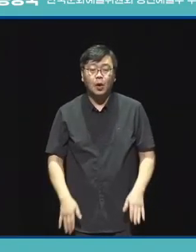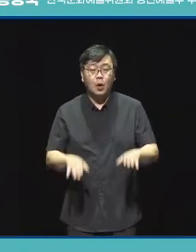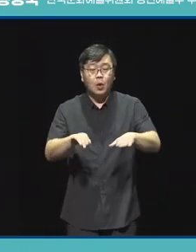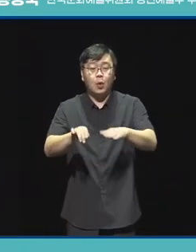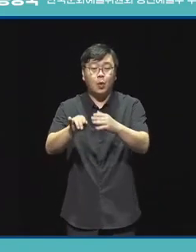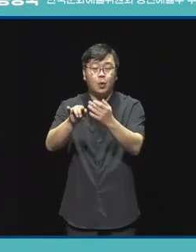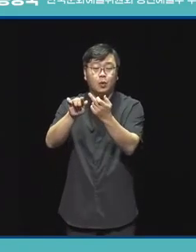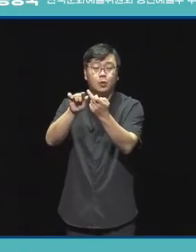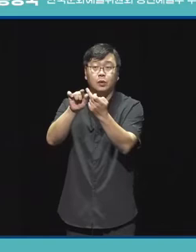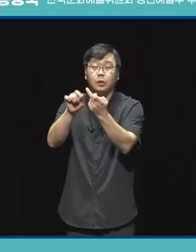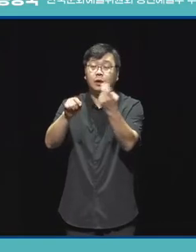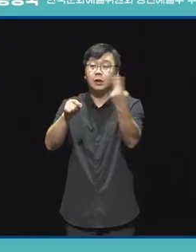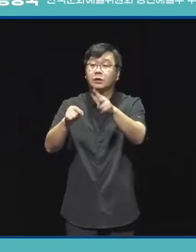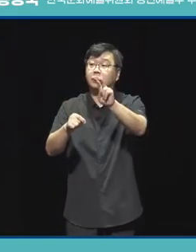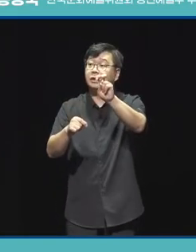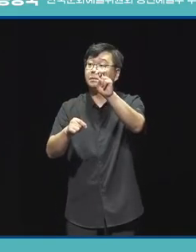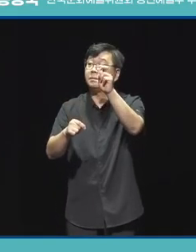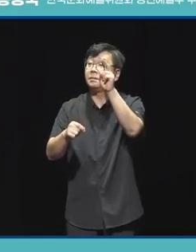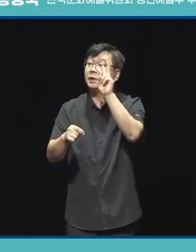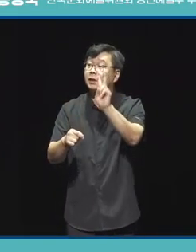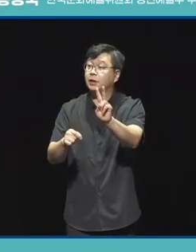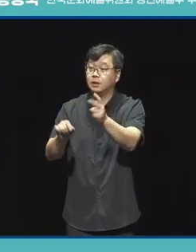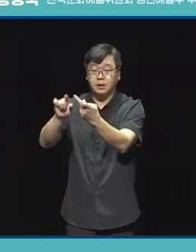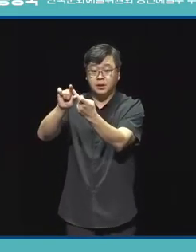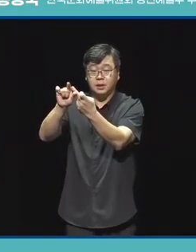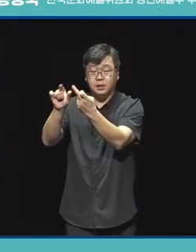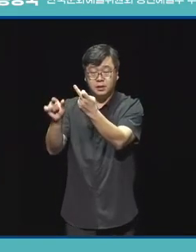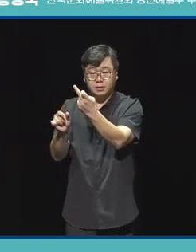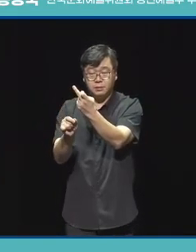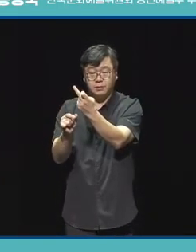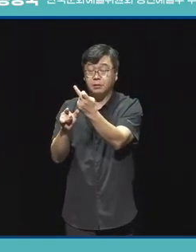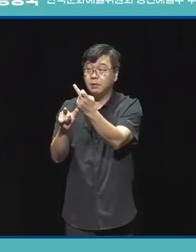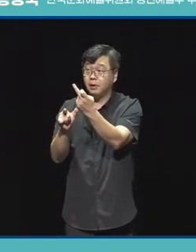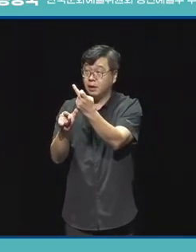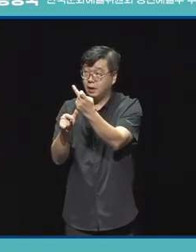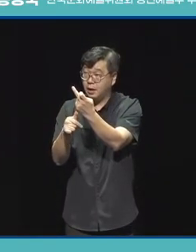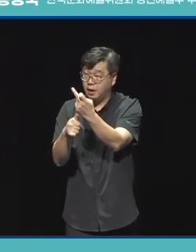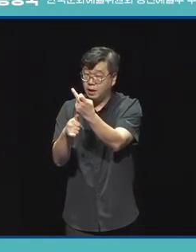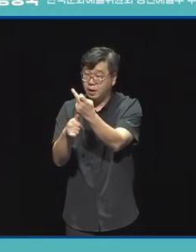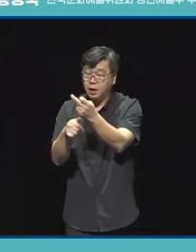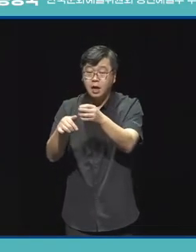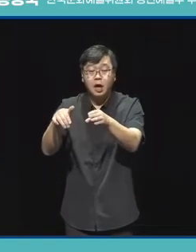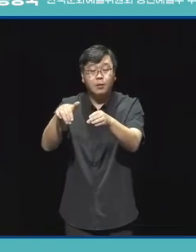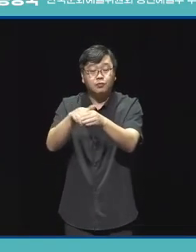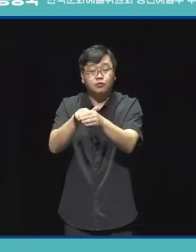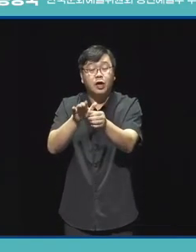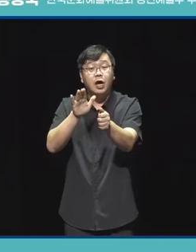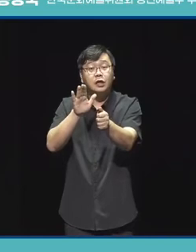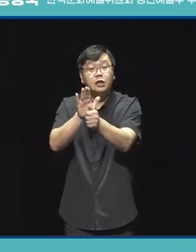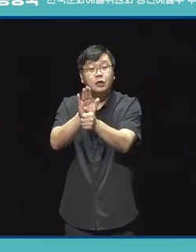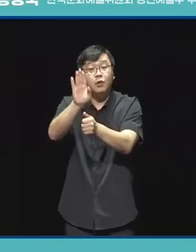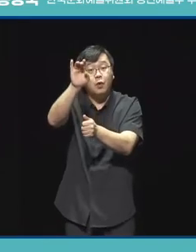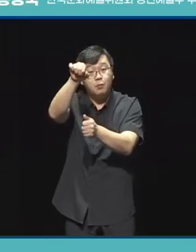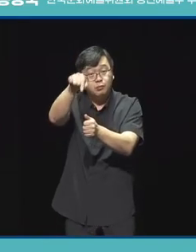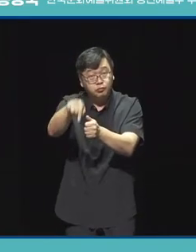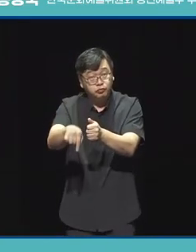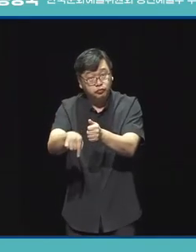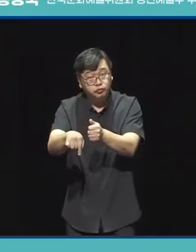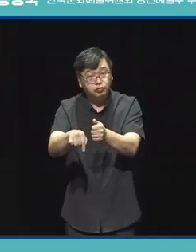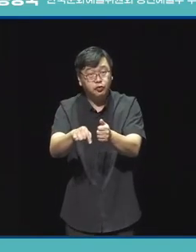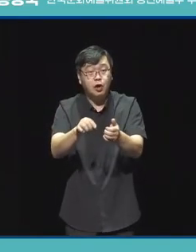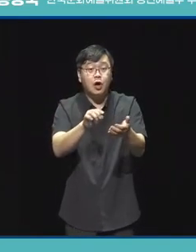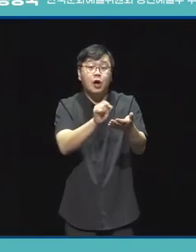월 12월 12월쯤 저희가 매년 문학 지원부에서 적정 원고료 단가들을 저희가